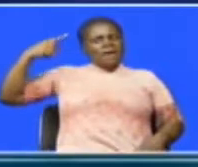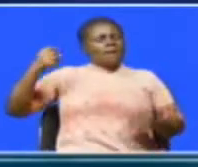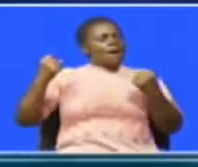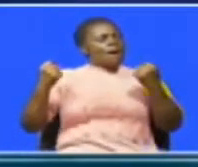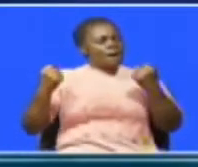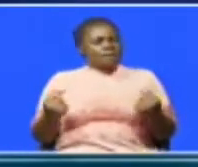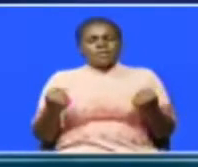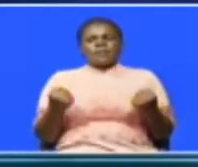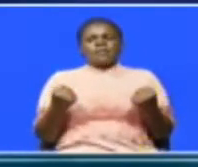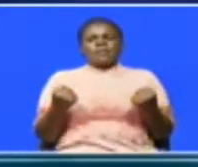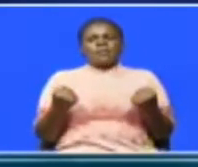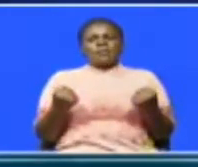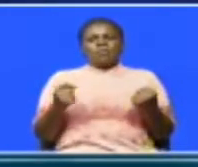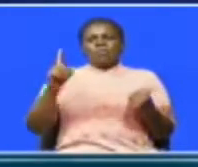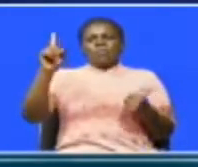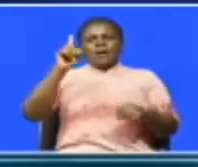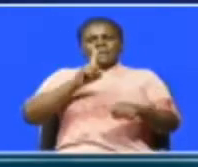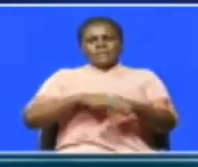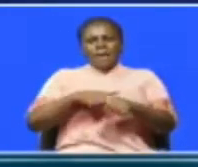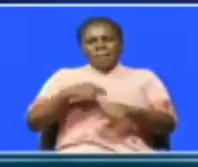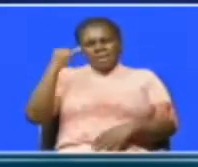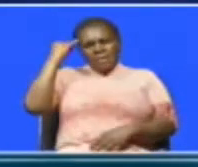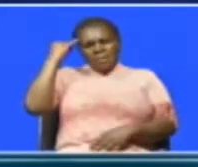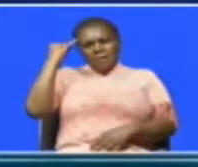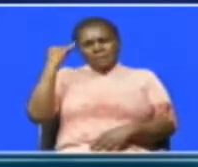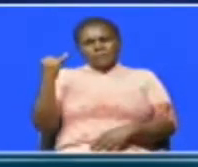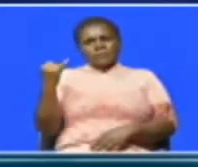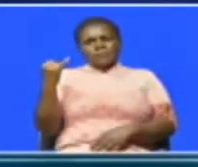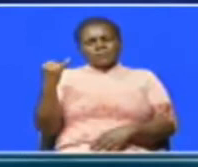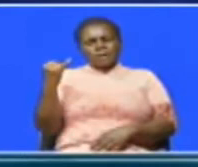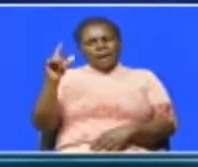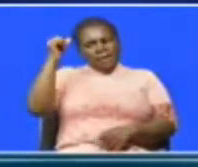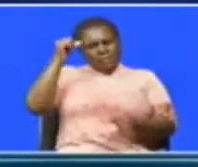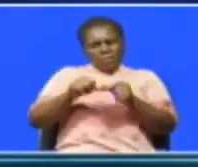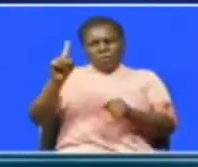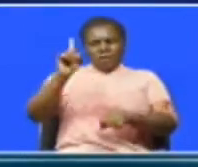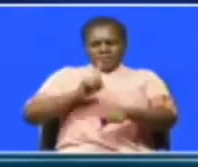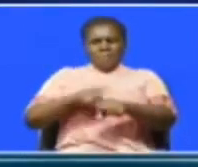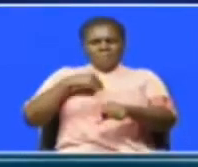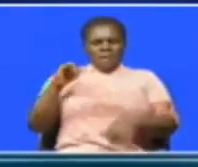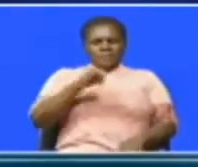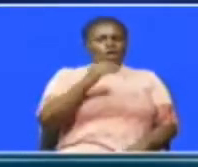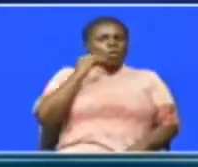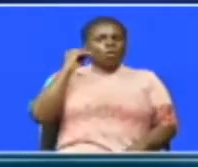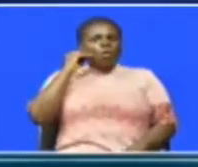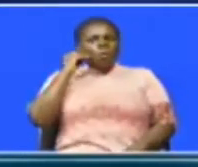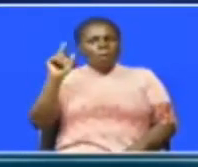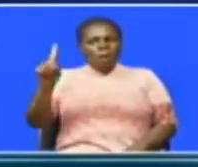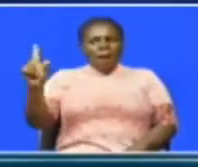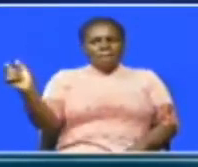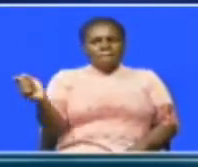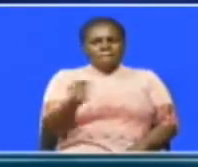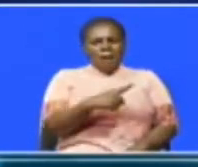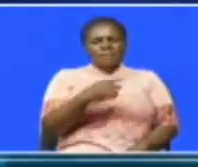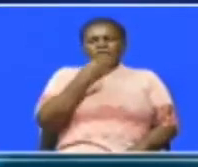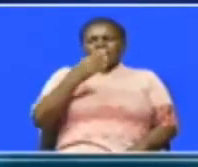magumu. I remember one time in high school where I... Nakumbuka wakati mmoja nilikaa nyumbani kwa kipindi cha mwezi mmoja kwa